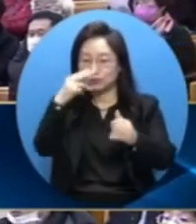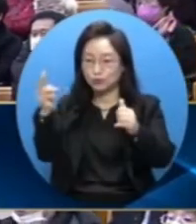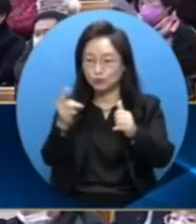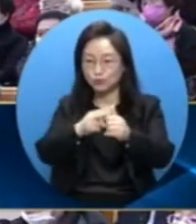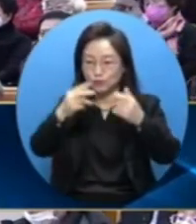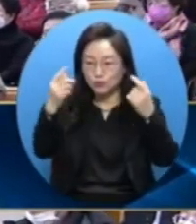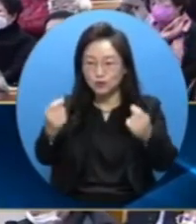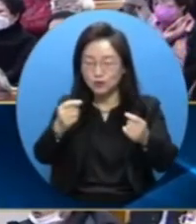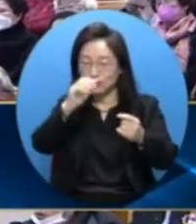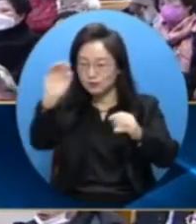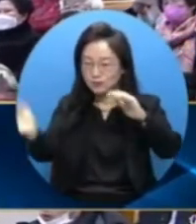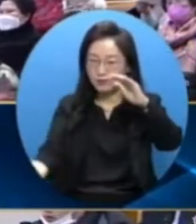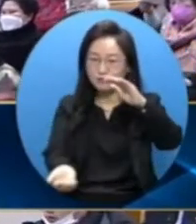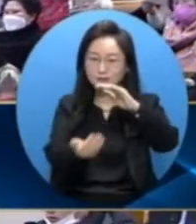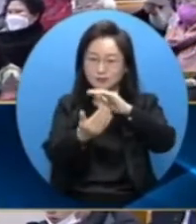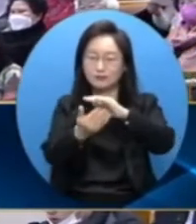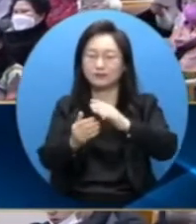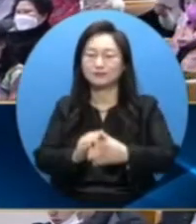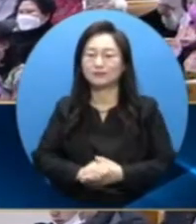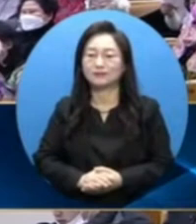도전과 성취